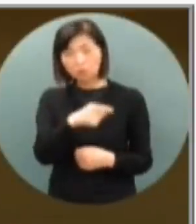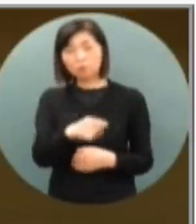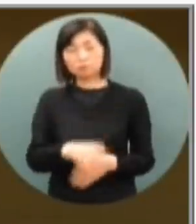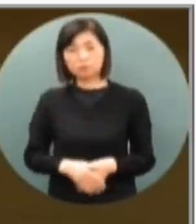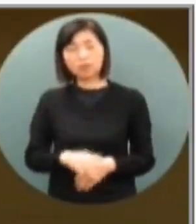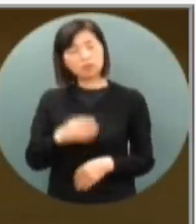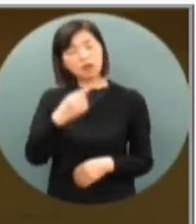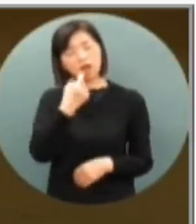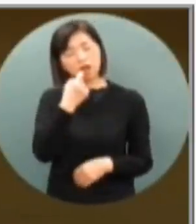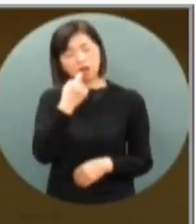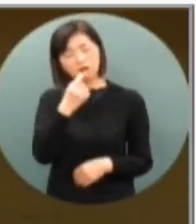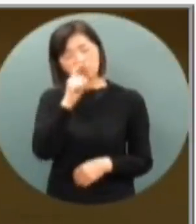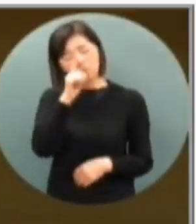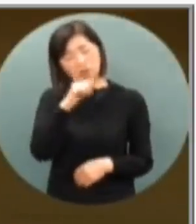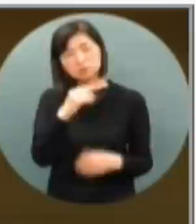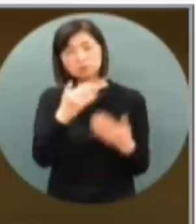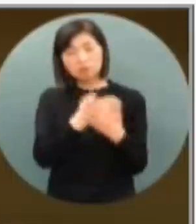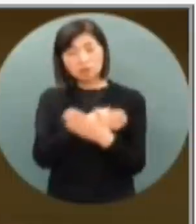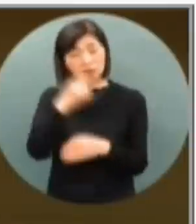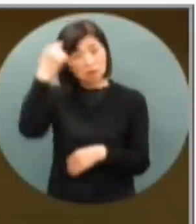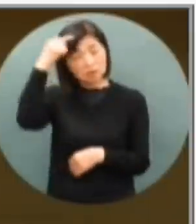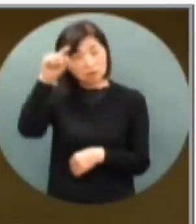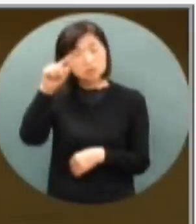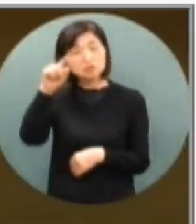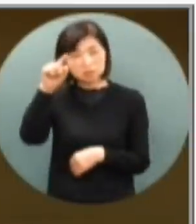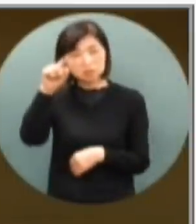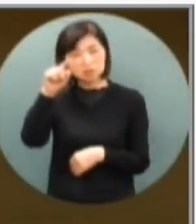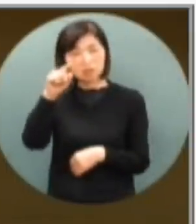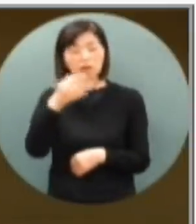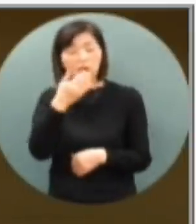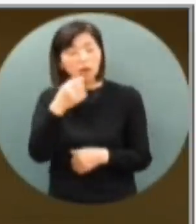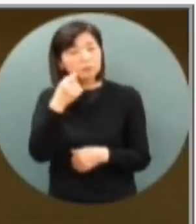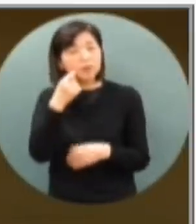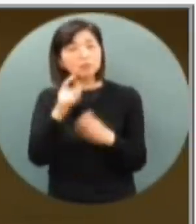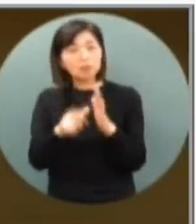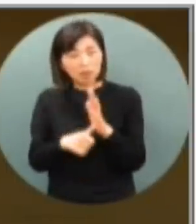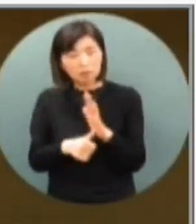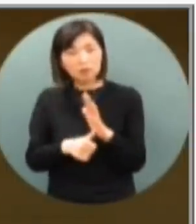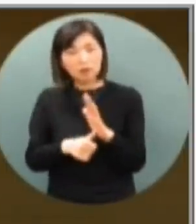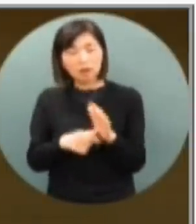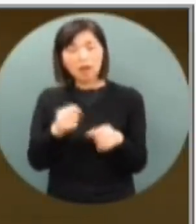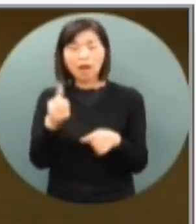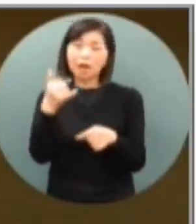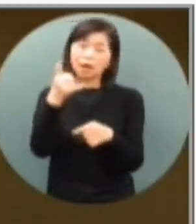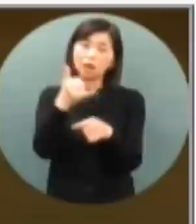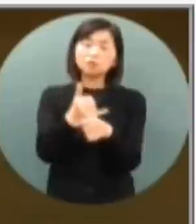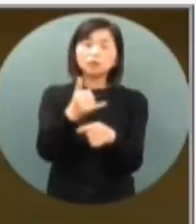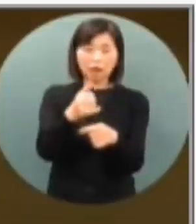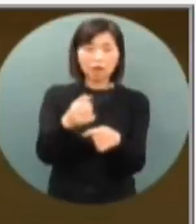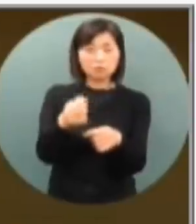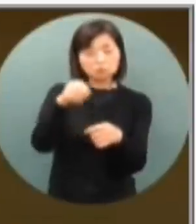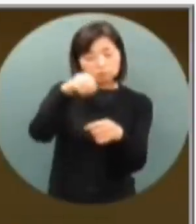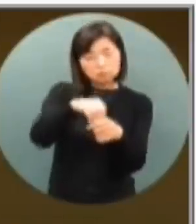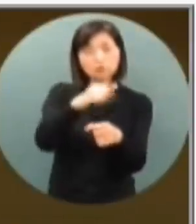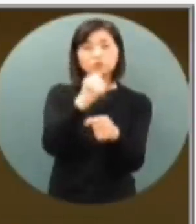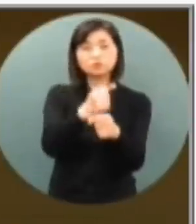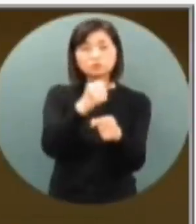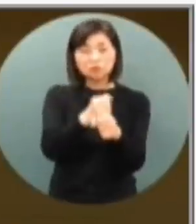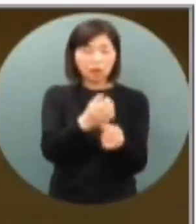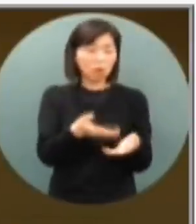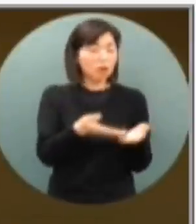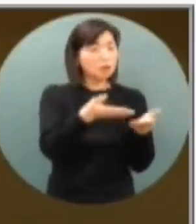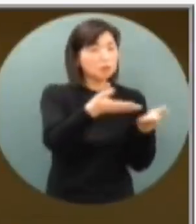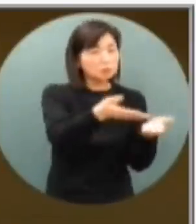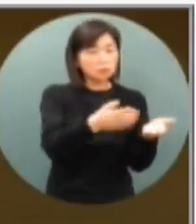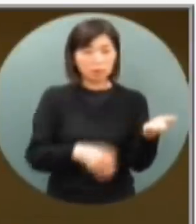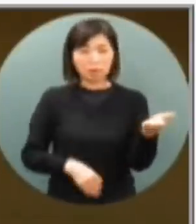と言われる方については加工したものをお送りするとか、いろいろその方のニーズに沿ったご支援ということをさ